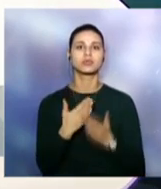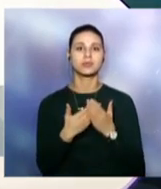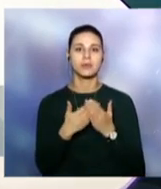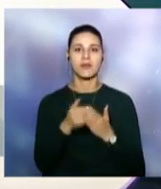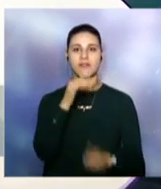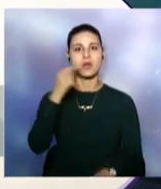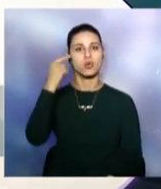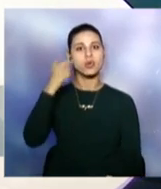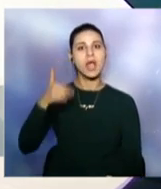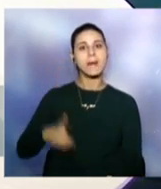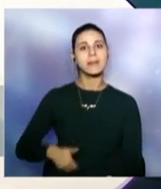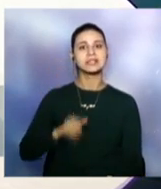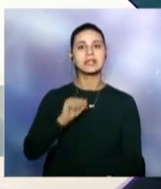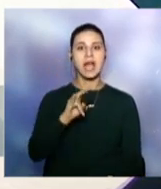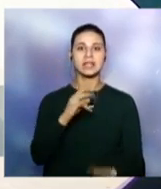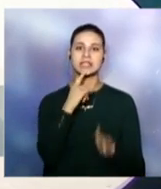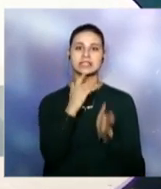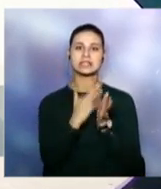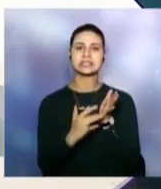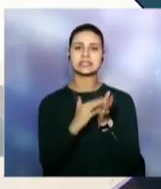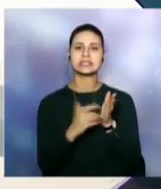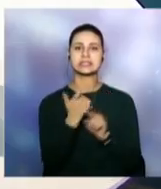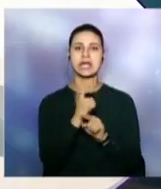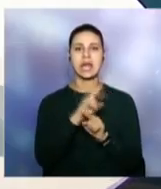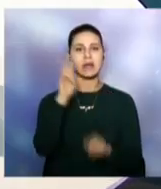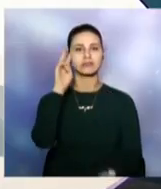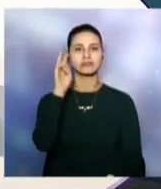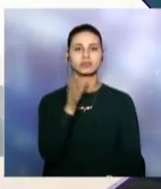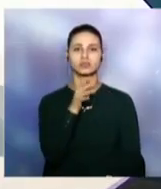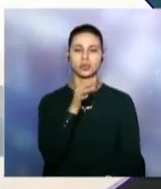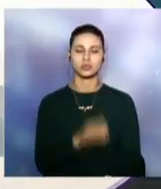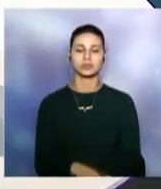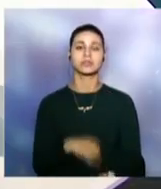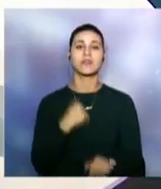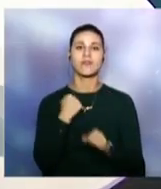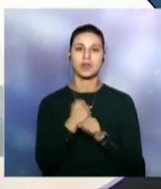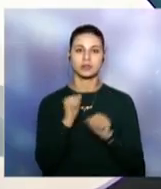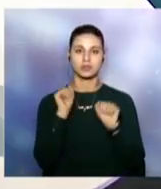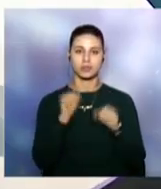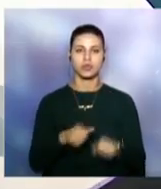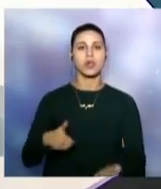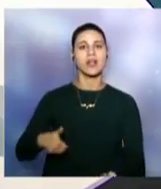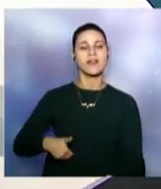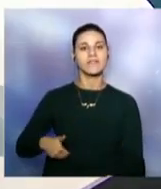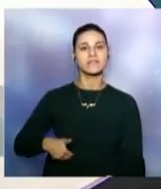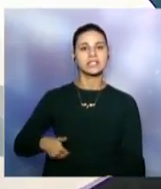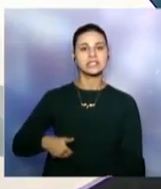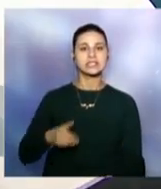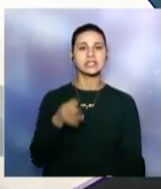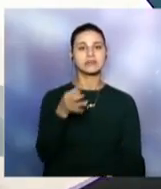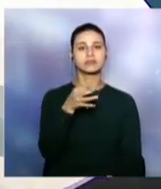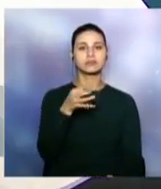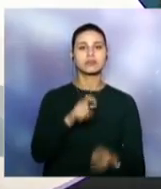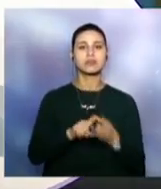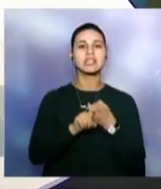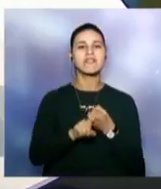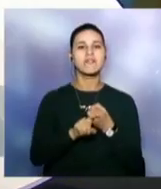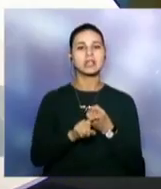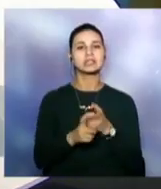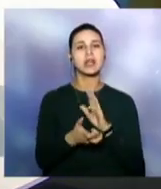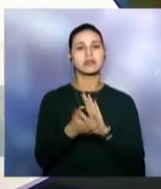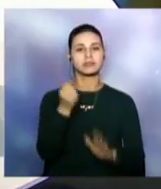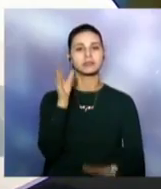მწვავე აპენდიციტი, ან და სისხლდენას, მასიურ სისხლდენას. ვაკეთებთ აგრეთვე გვიძლის ეხინოკოკს, რომელიც გამამდენიმე